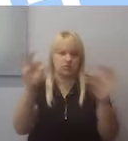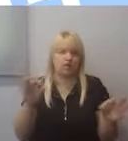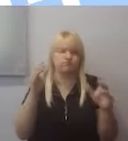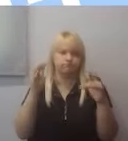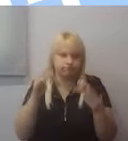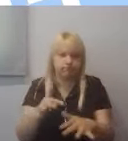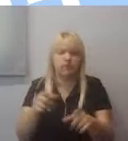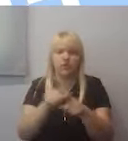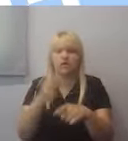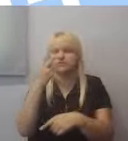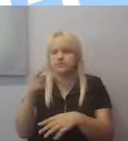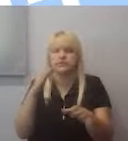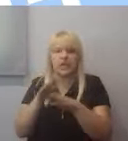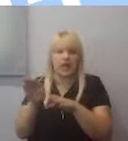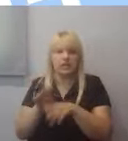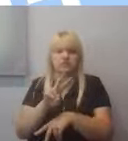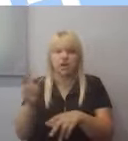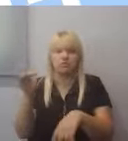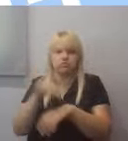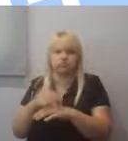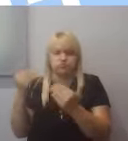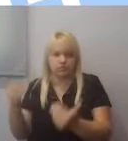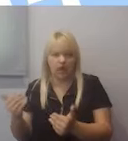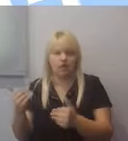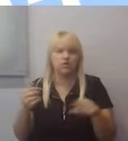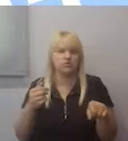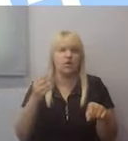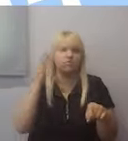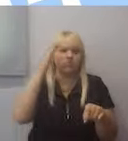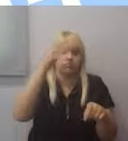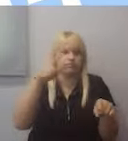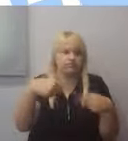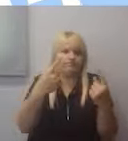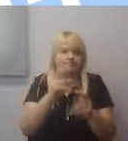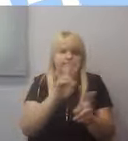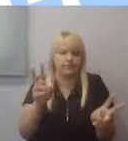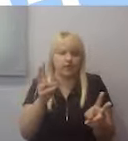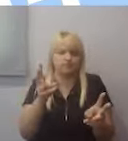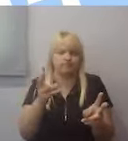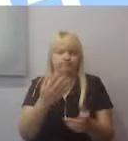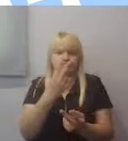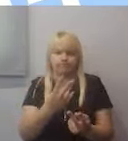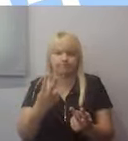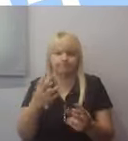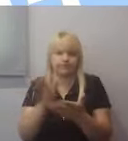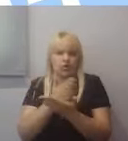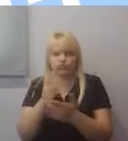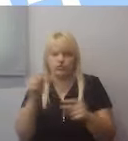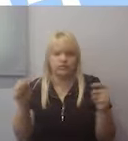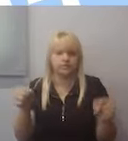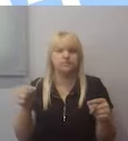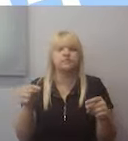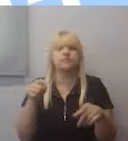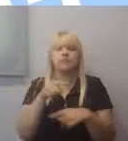šobrīd ir identificēts un un un kur potenciāls gulstās ir tā ka to ko mēs mēģinām